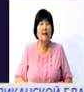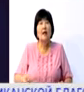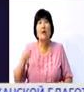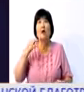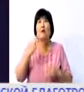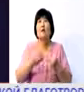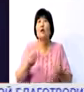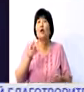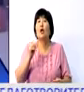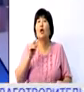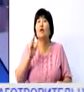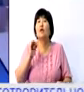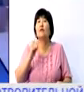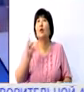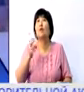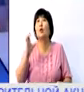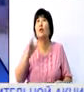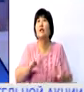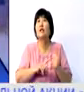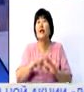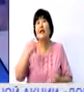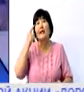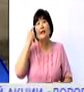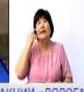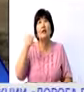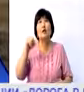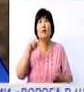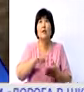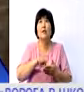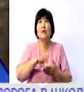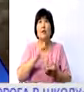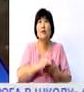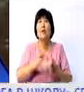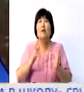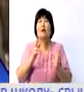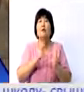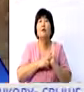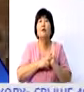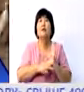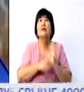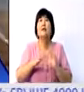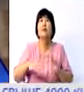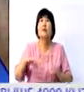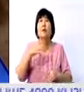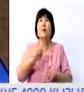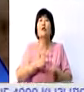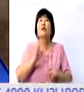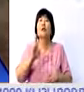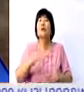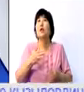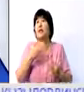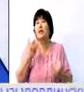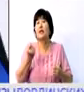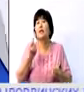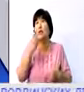Всемирные игры кочевников стартовали 2 сентября в Кыргызстане. В них принимают участие 80 стран мира, в том числе и те, которые не